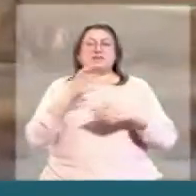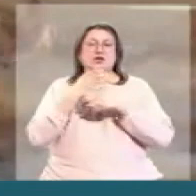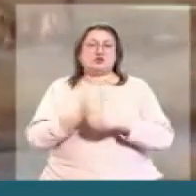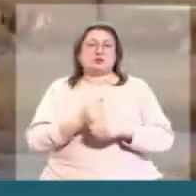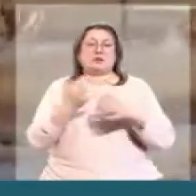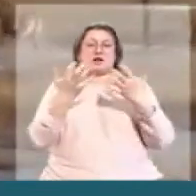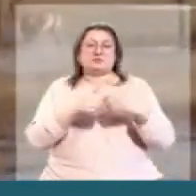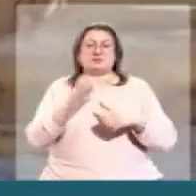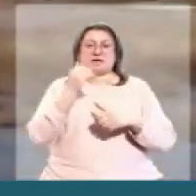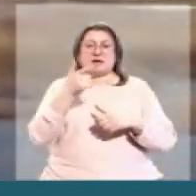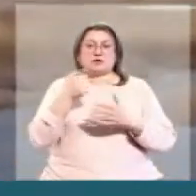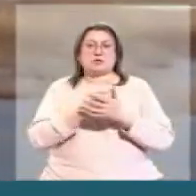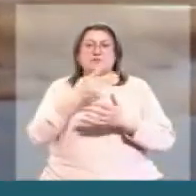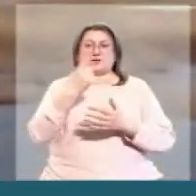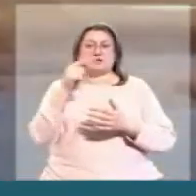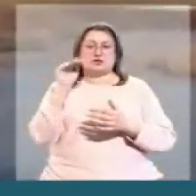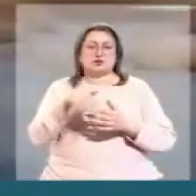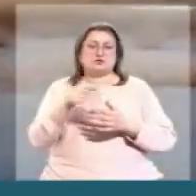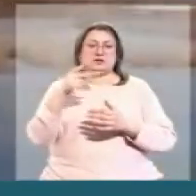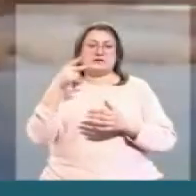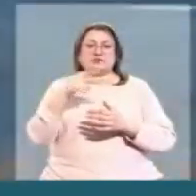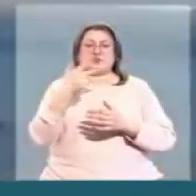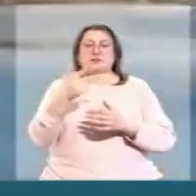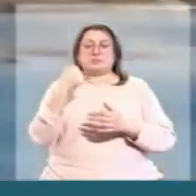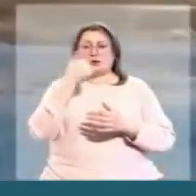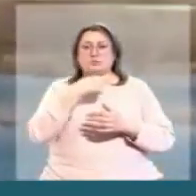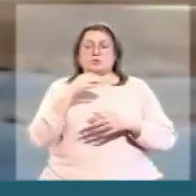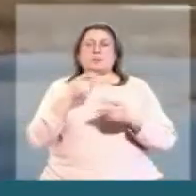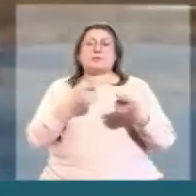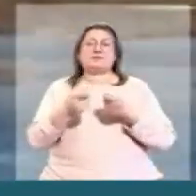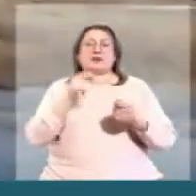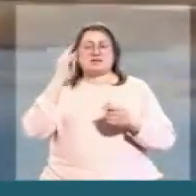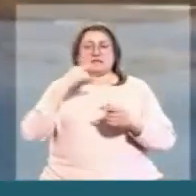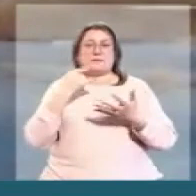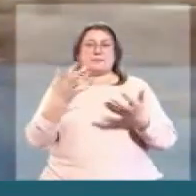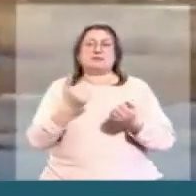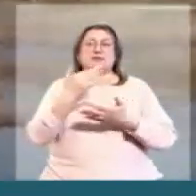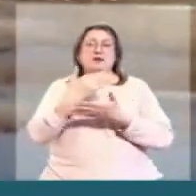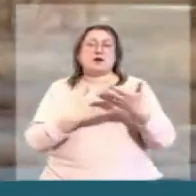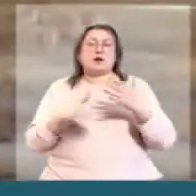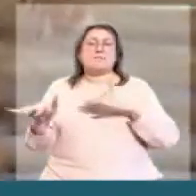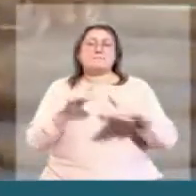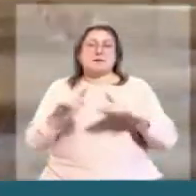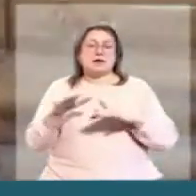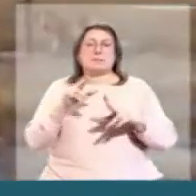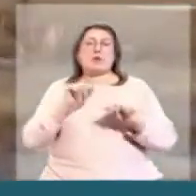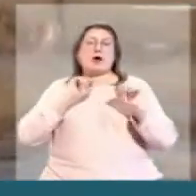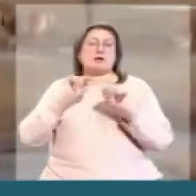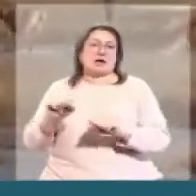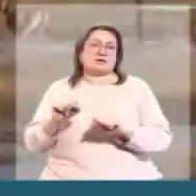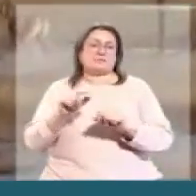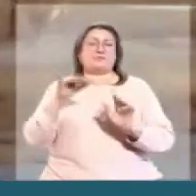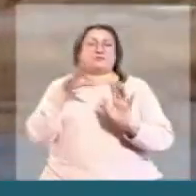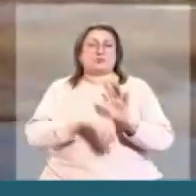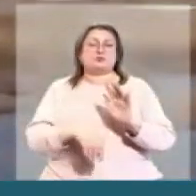сокращением численности сайгаков до 21 тысячи в 2003 году, правительством Казахстана принят ряд комплексных мер по их охране, в том